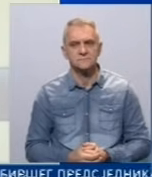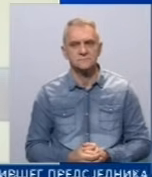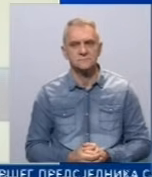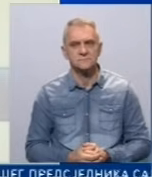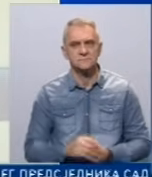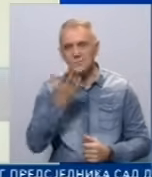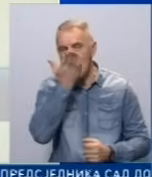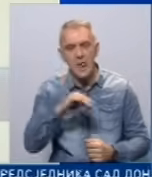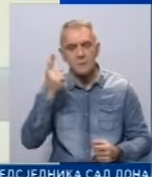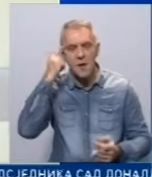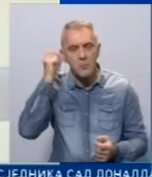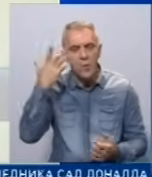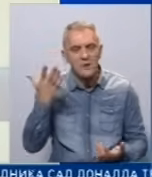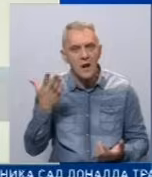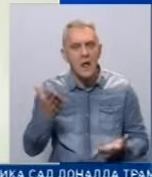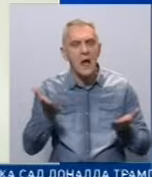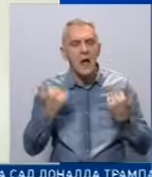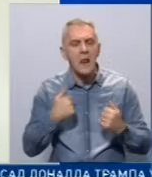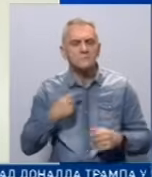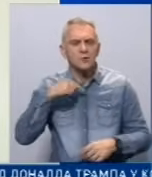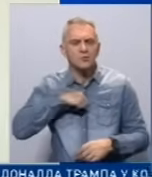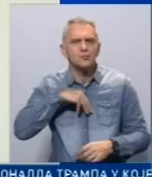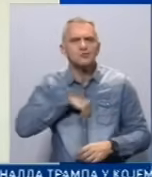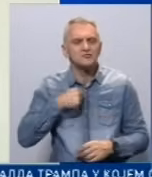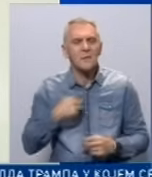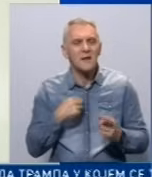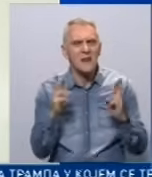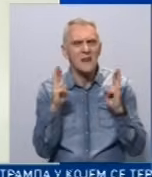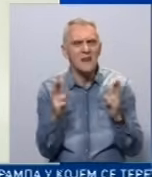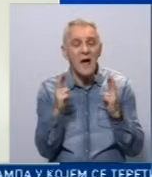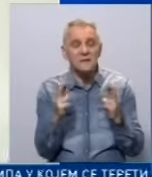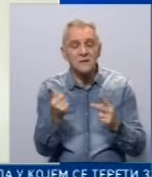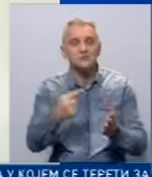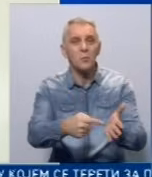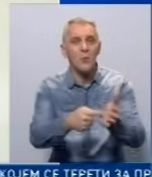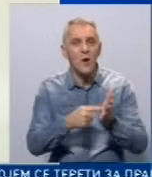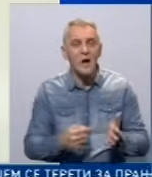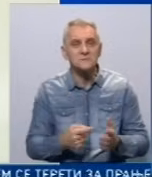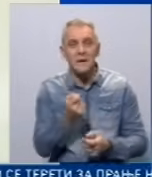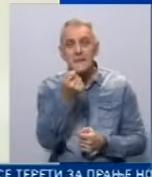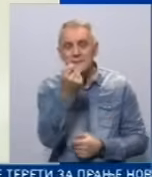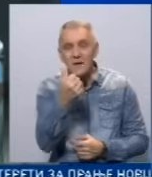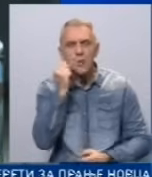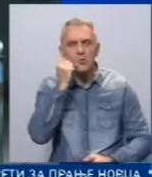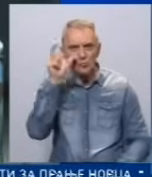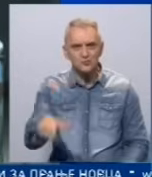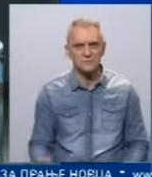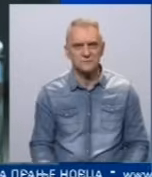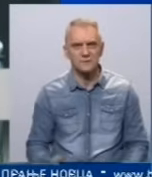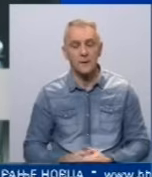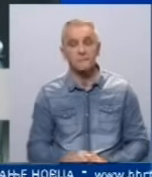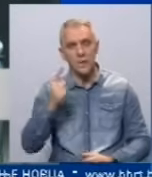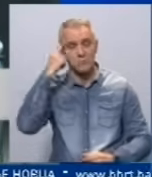jer ne imaju morala, ali nekako smo se u dubini duše nadali da će pokazati trunku ljudskosti.